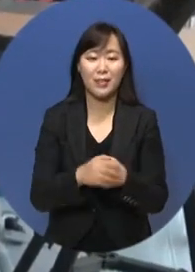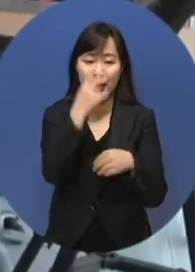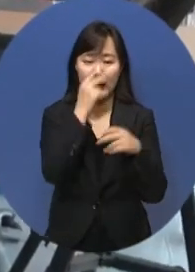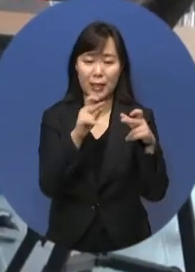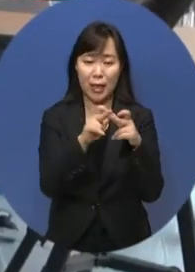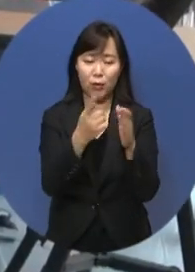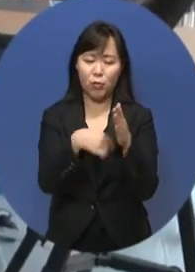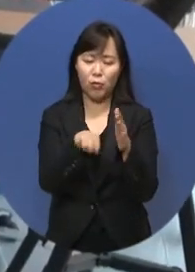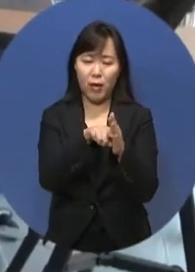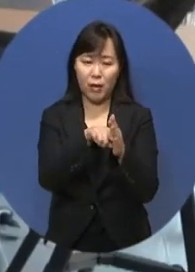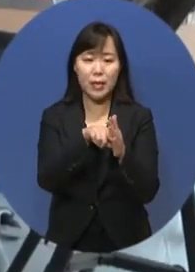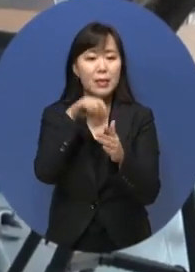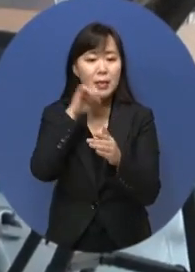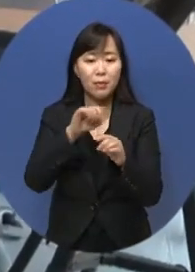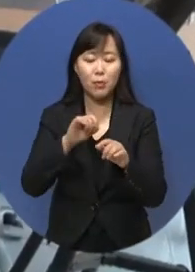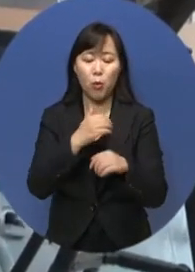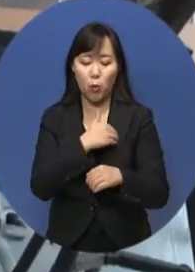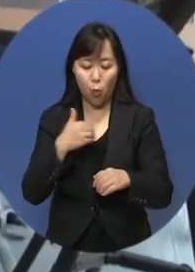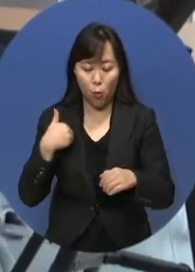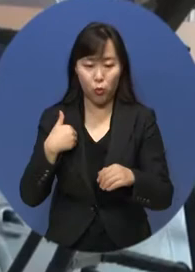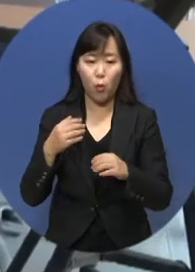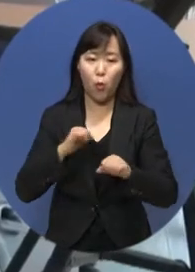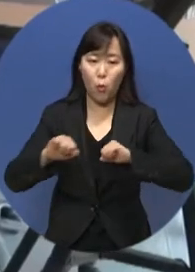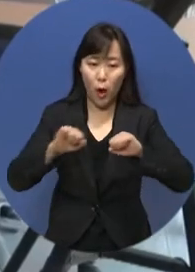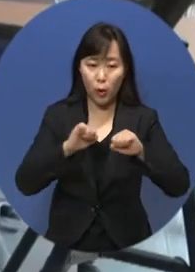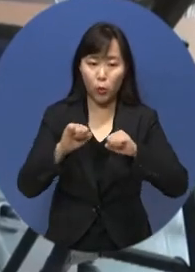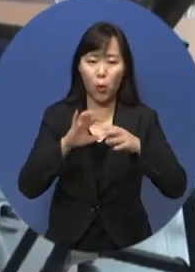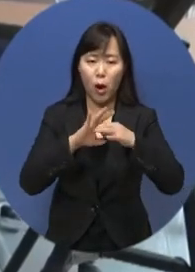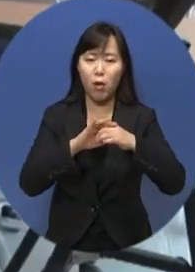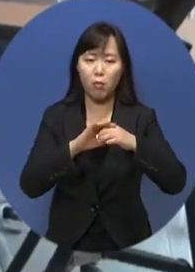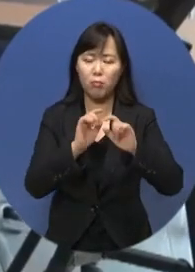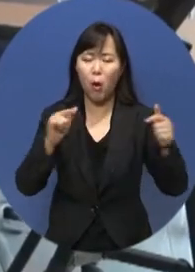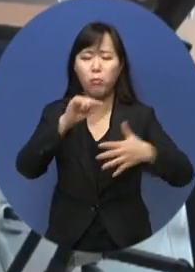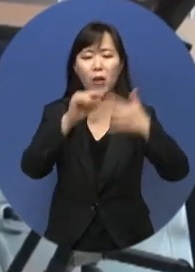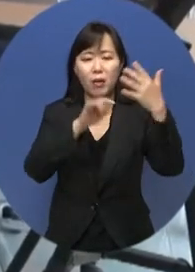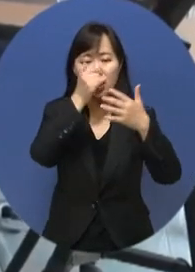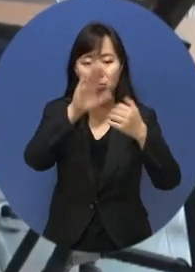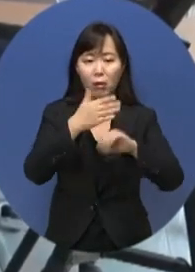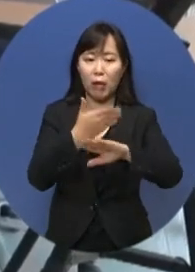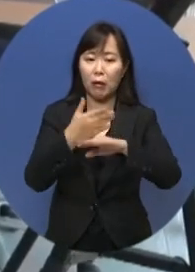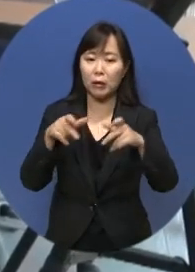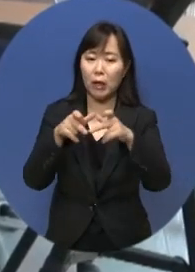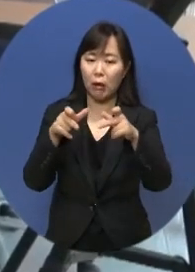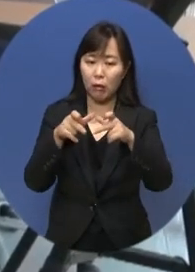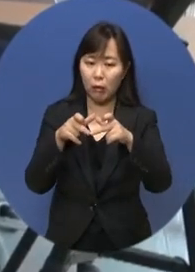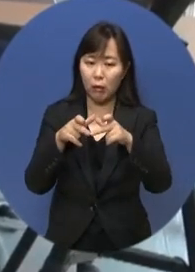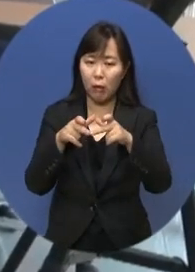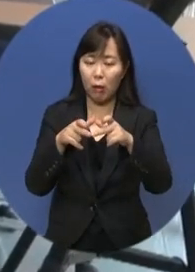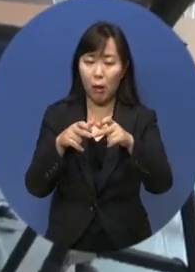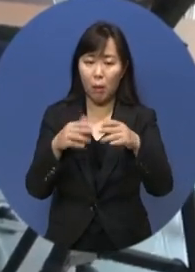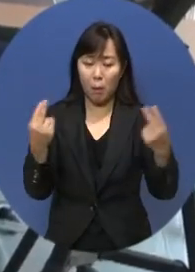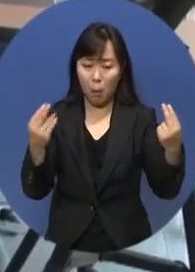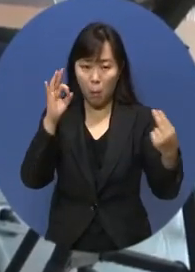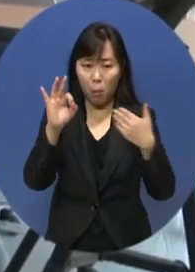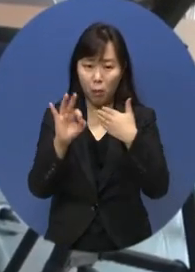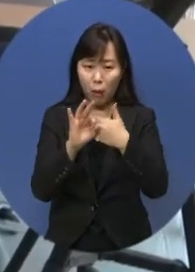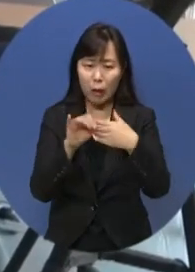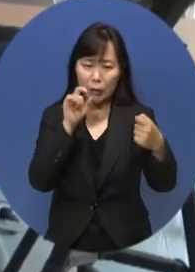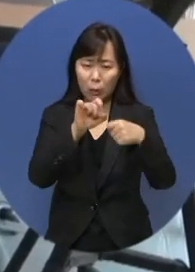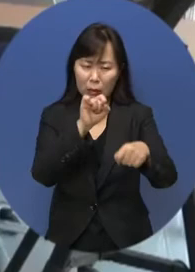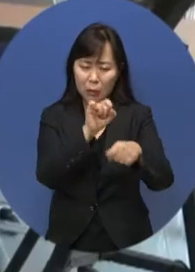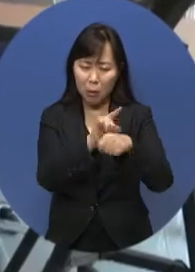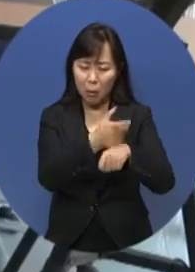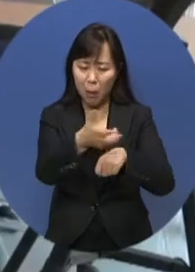시각장애인들을 위한 여가 활동을 돕는 다양한 프로그램이 운영되고 있지만 다른 장애자들보다 접근성과 이동성이